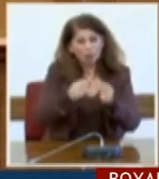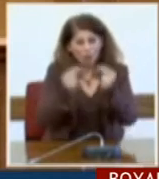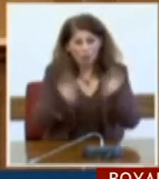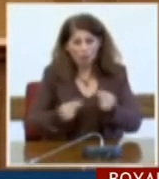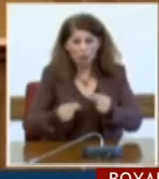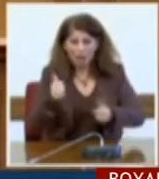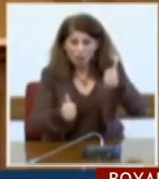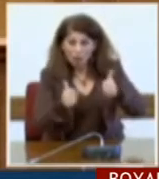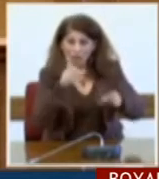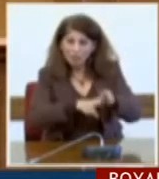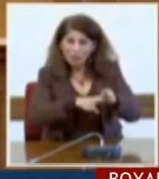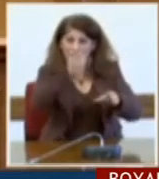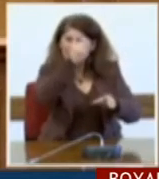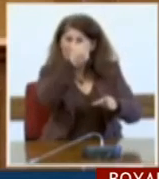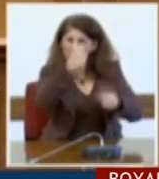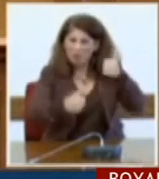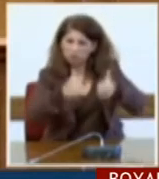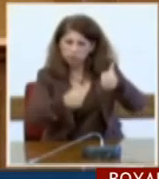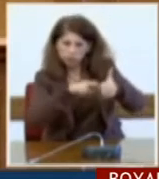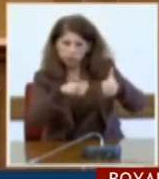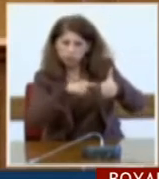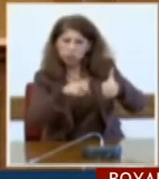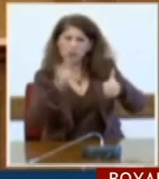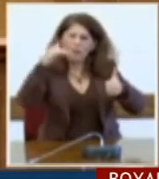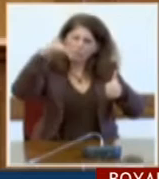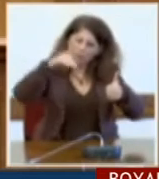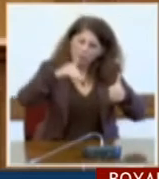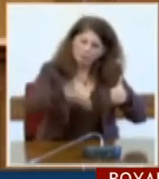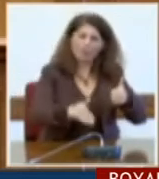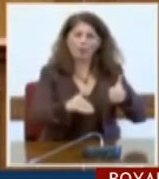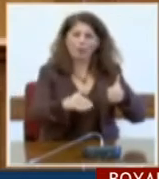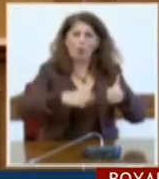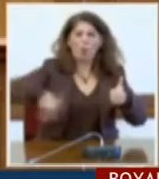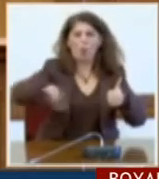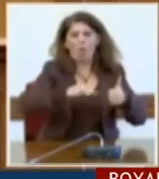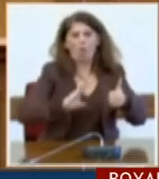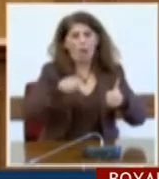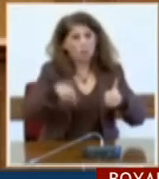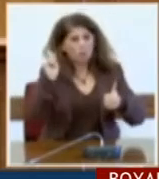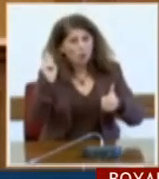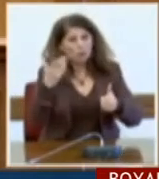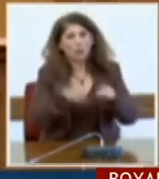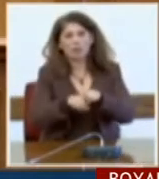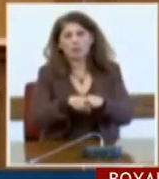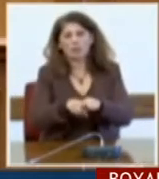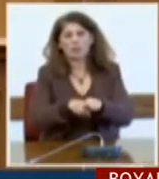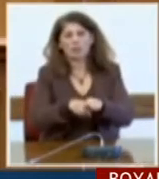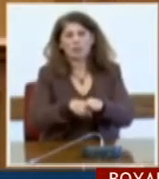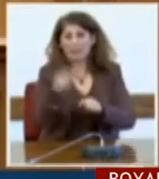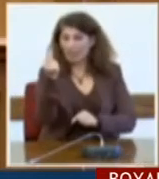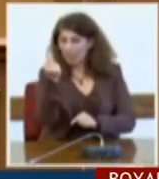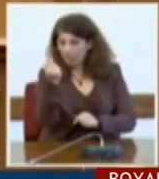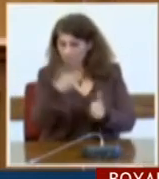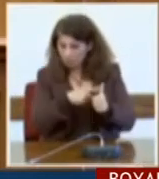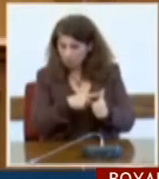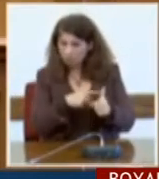σε μια αντίστοιχη πολιτική. Μια πολιτική η οποία αφορά και τις τιμές